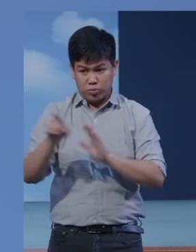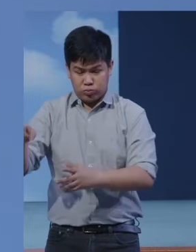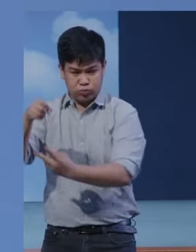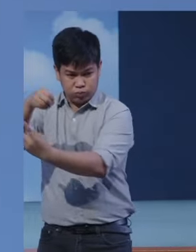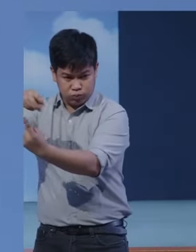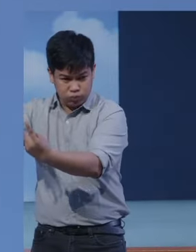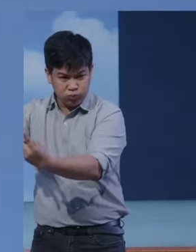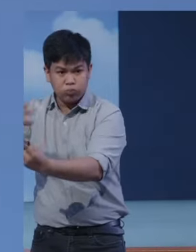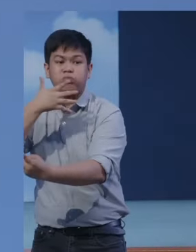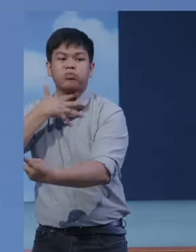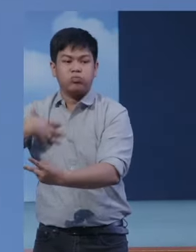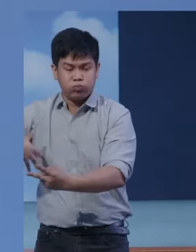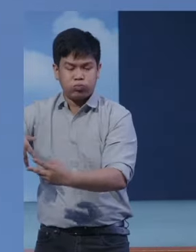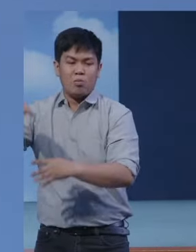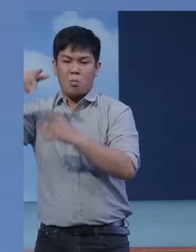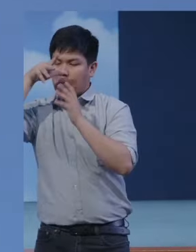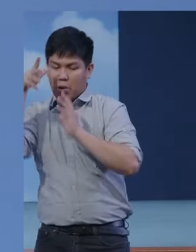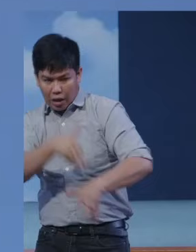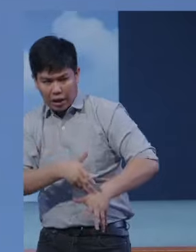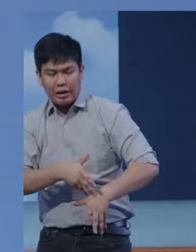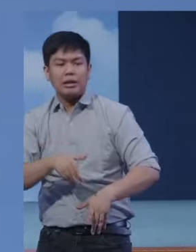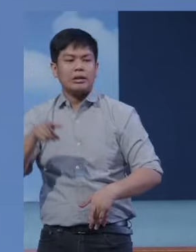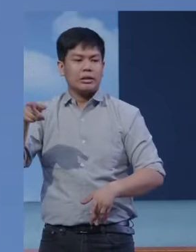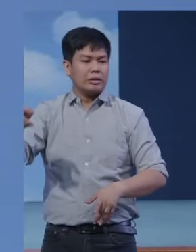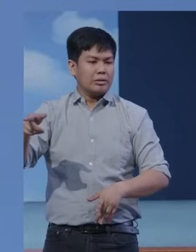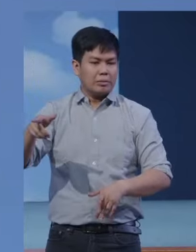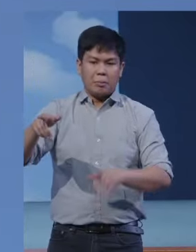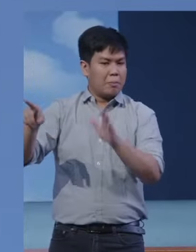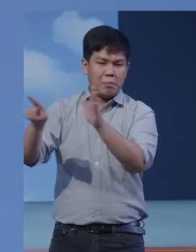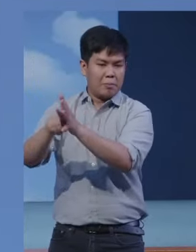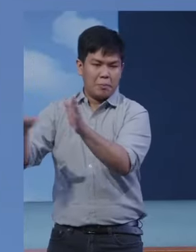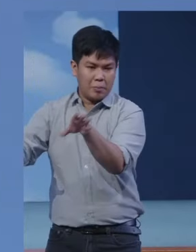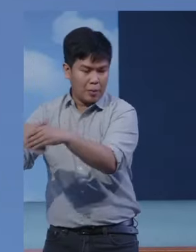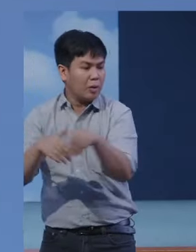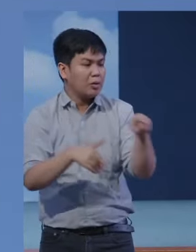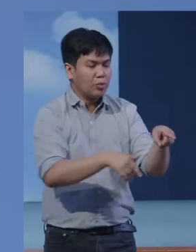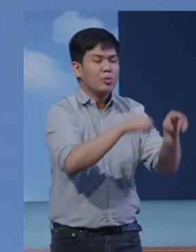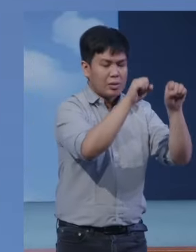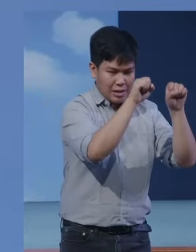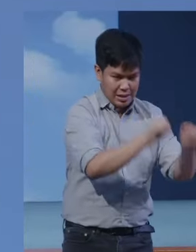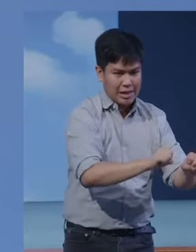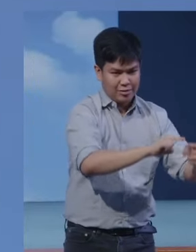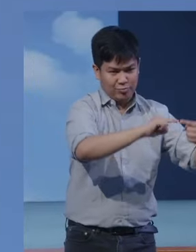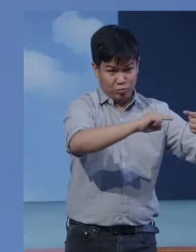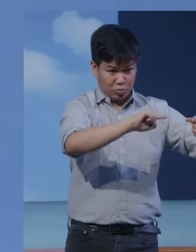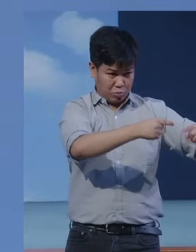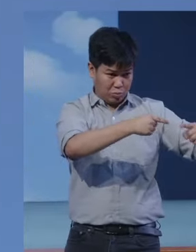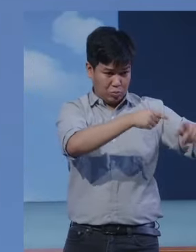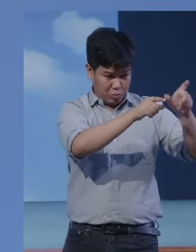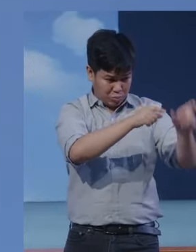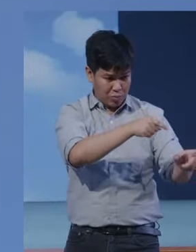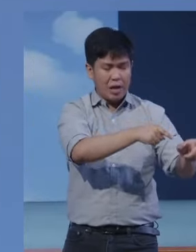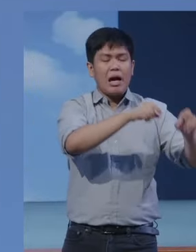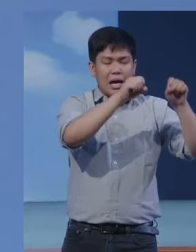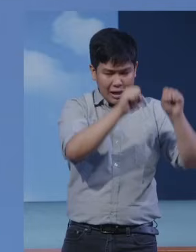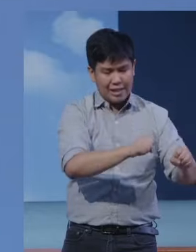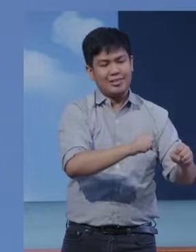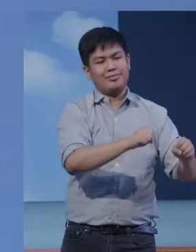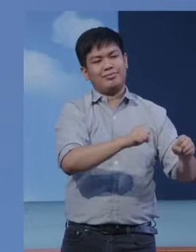permanent desertion walang pagsisising pangangalan niya permanenteng